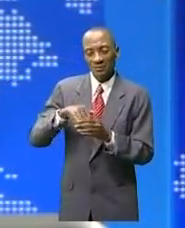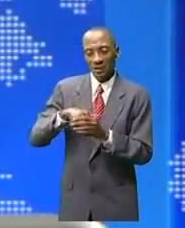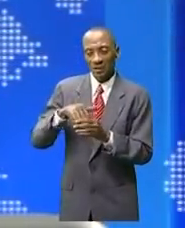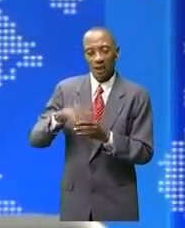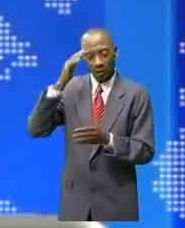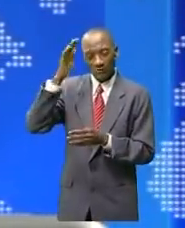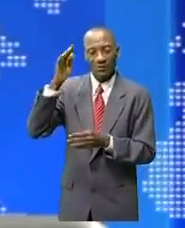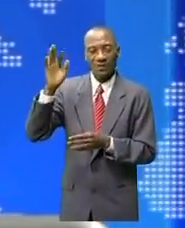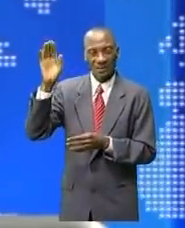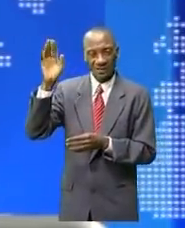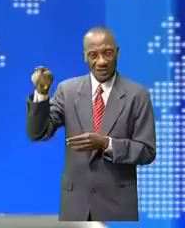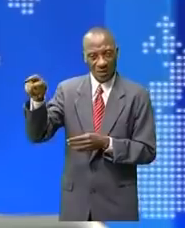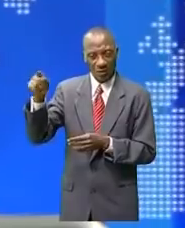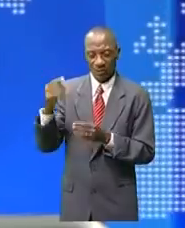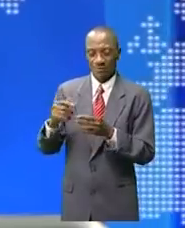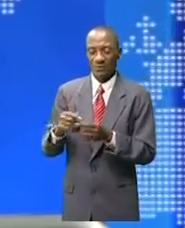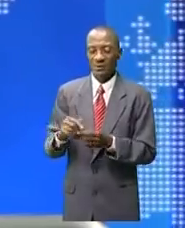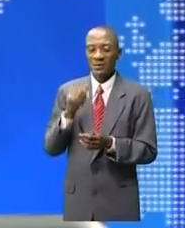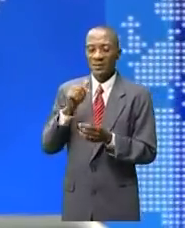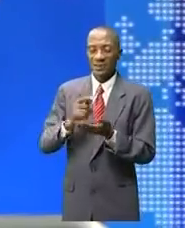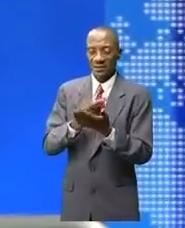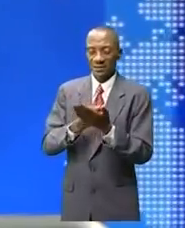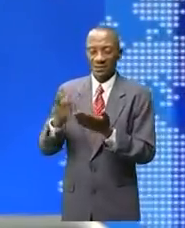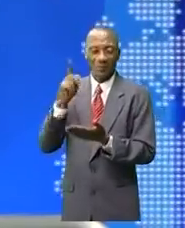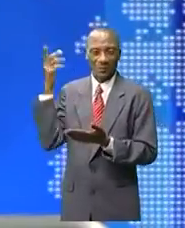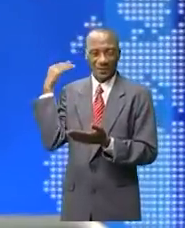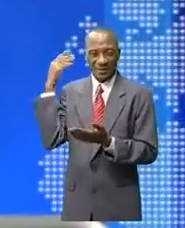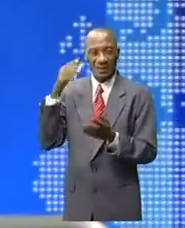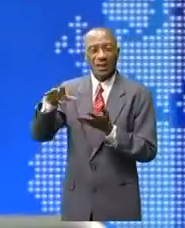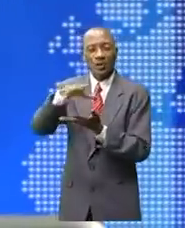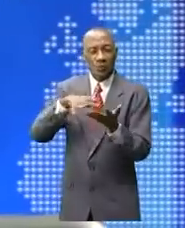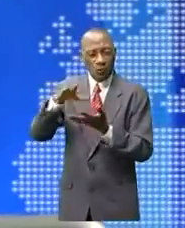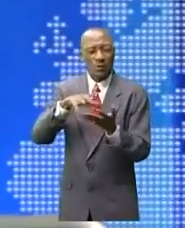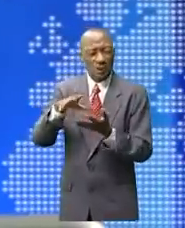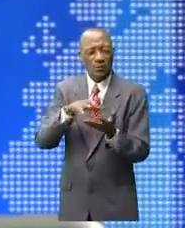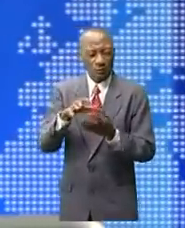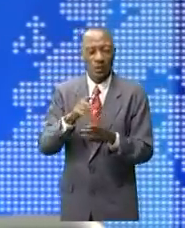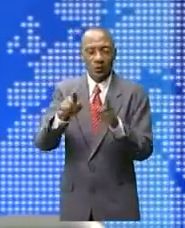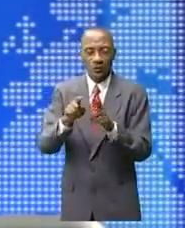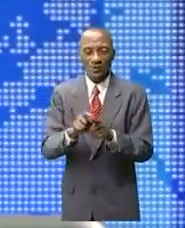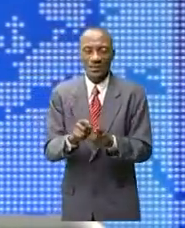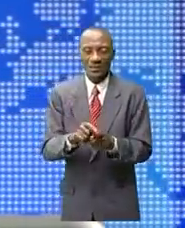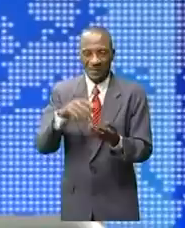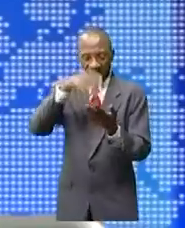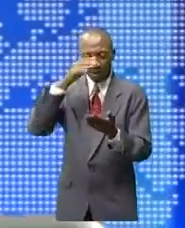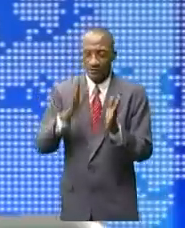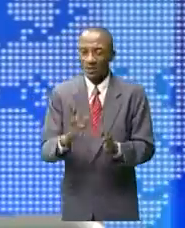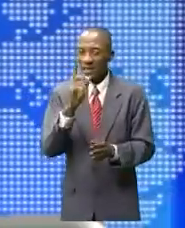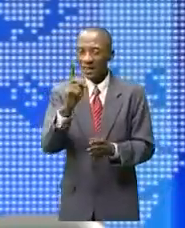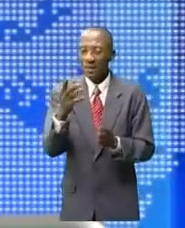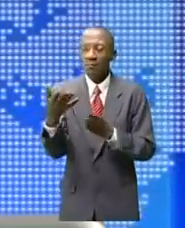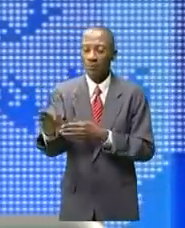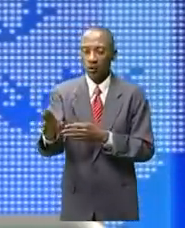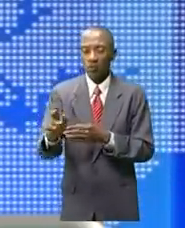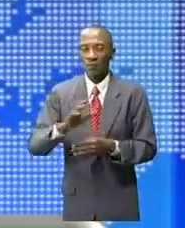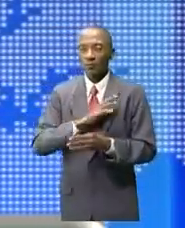l'université de Kinshasa. Des étudiants en colère ont dénoncé l'assassinat de leur collègue et exigent un procès en flagrance contre tous les policiers